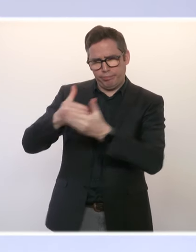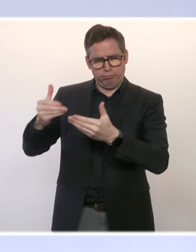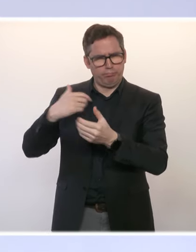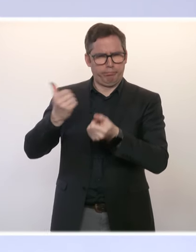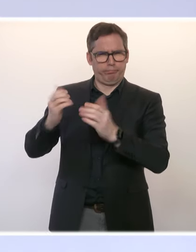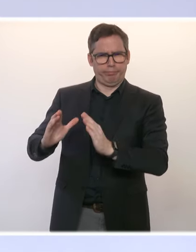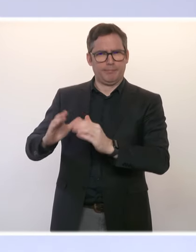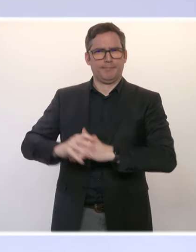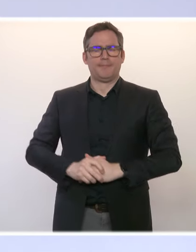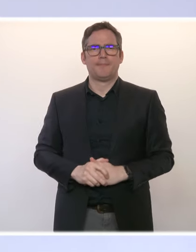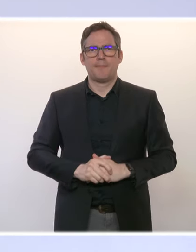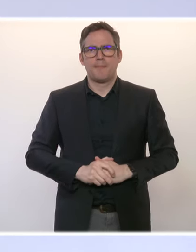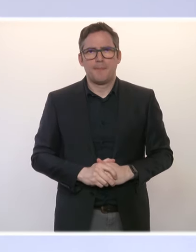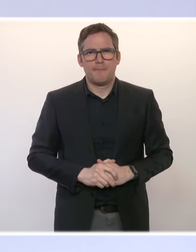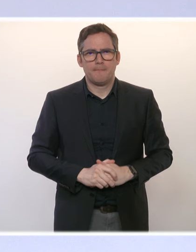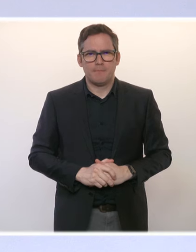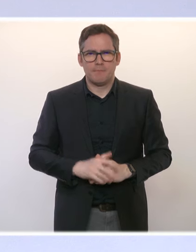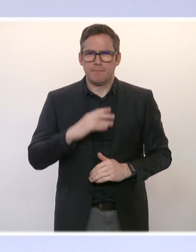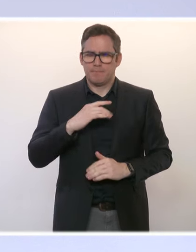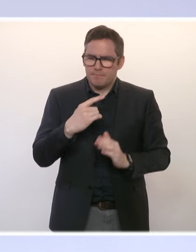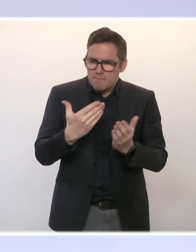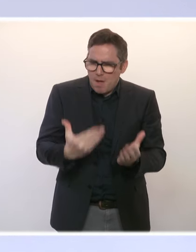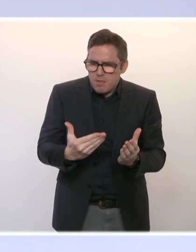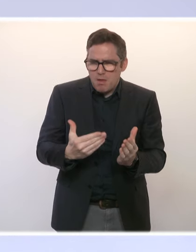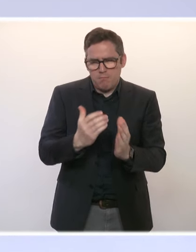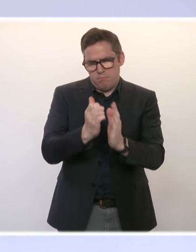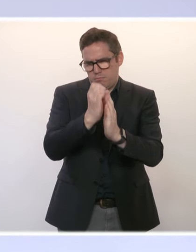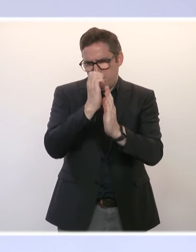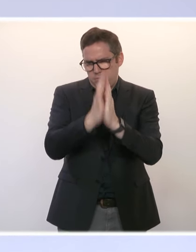de l'occasion pour aborder sans détour avec vous